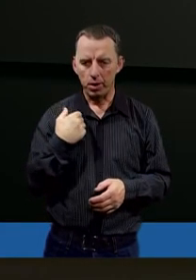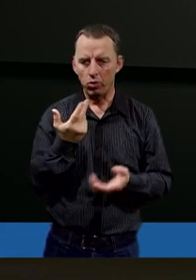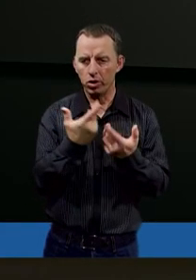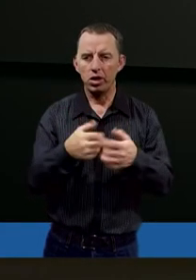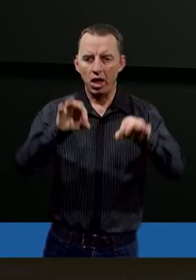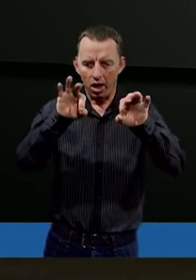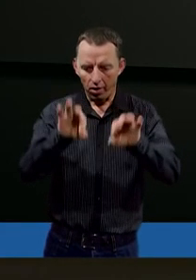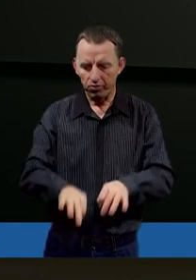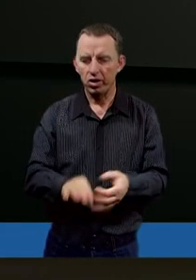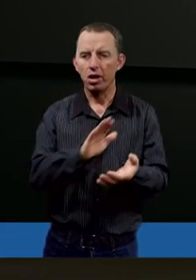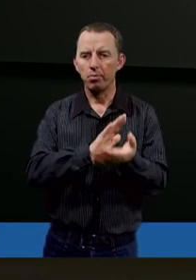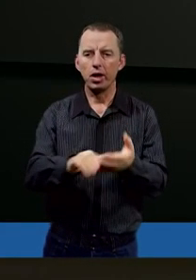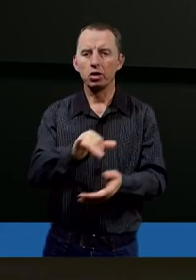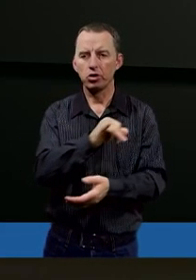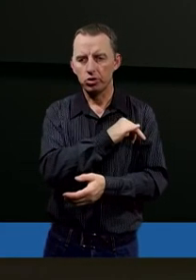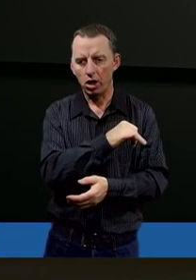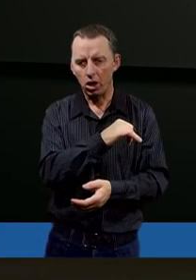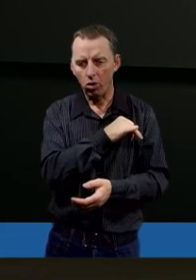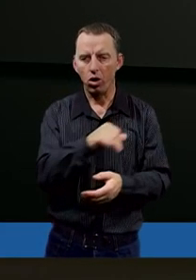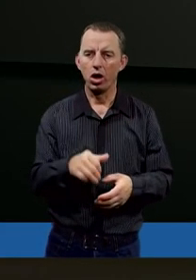niewinny, bez grzechu?